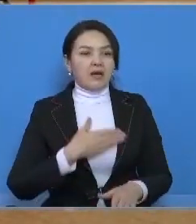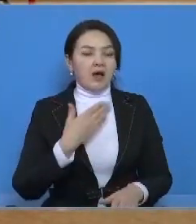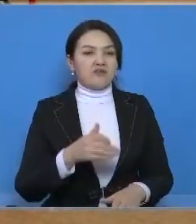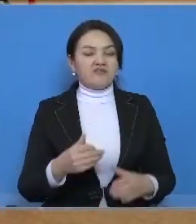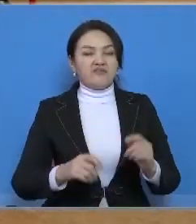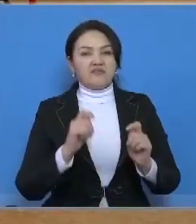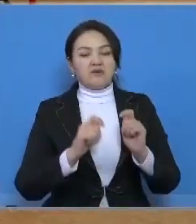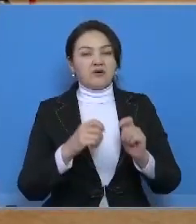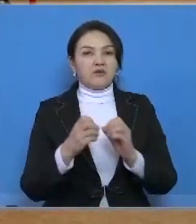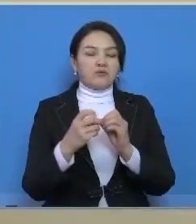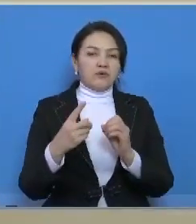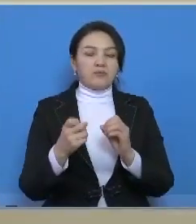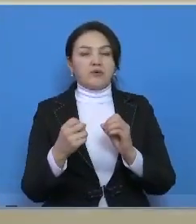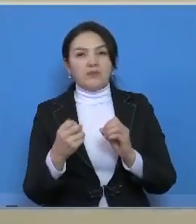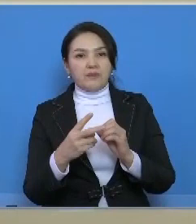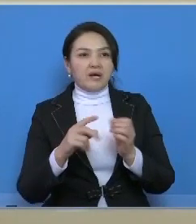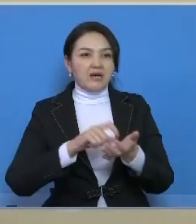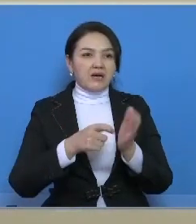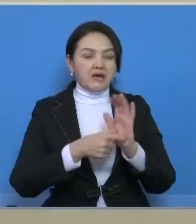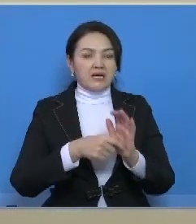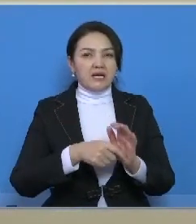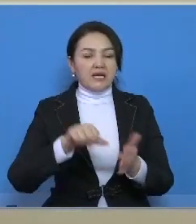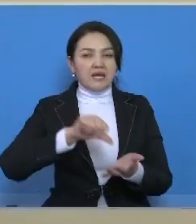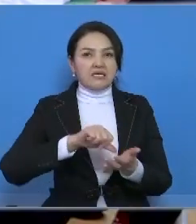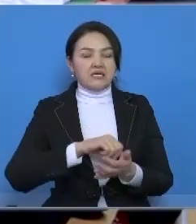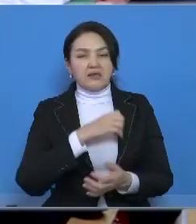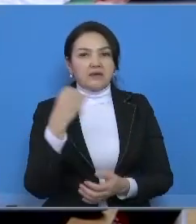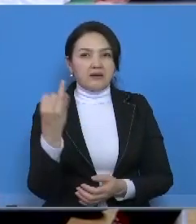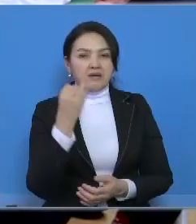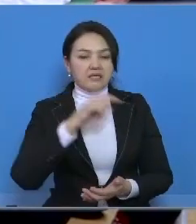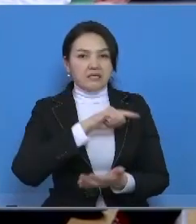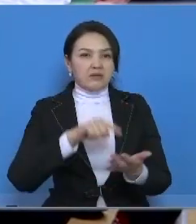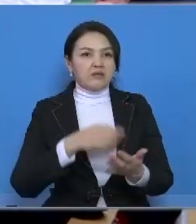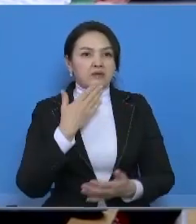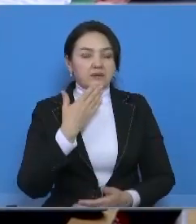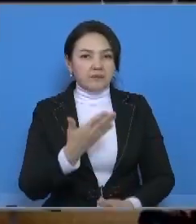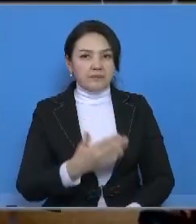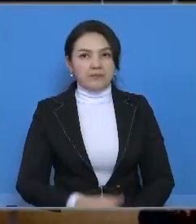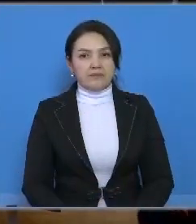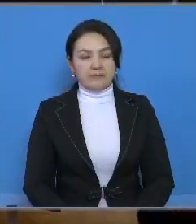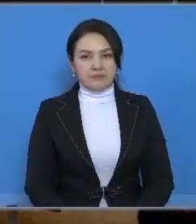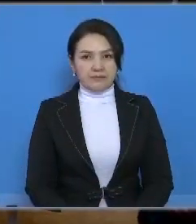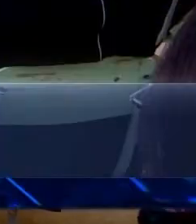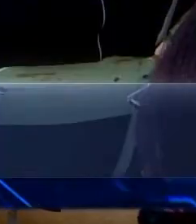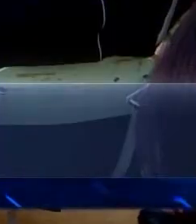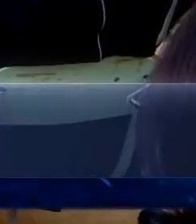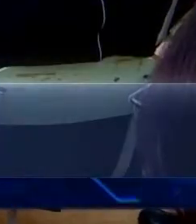форумға 10-11 сынып оқушылары қатысып, қызықтырған сұрақтарын қойды. Жансая Әбдікәрім, Жанаділ Сағиев, Ақтөбе телеарнасы.